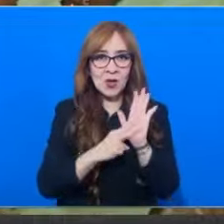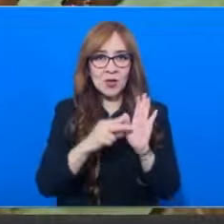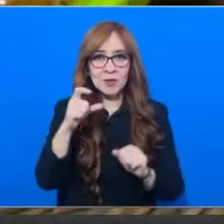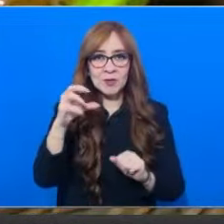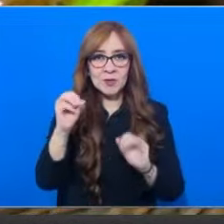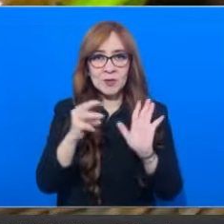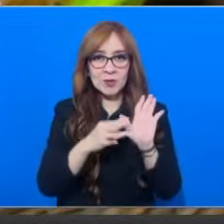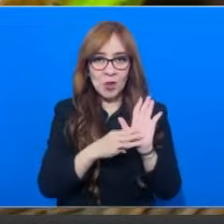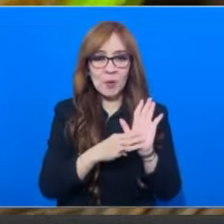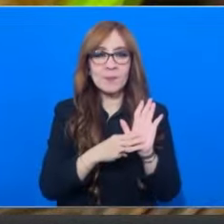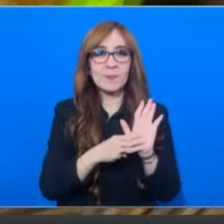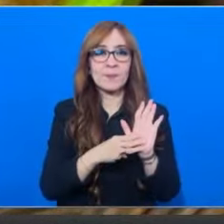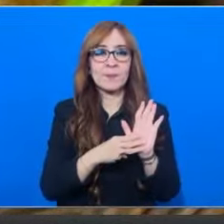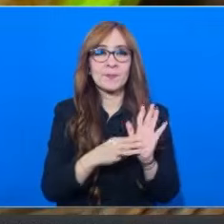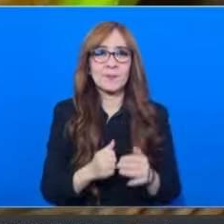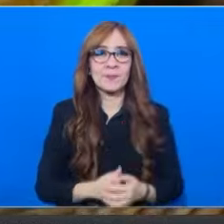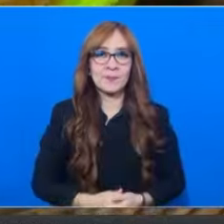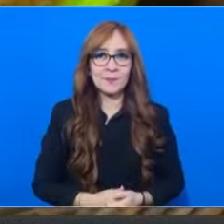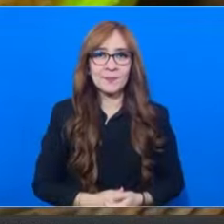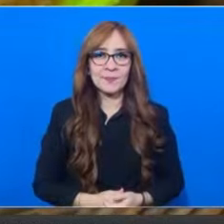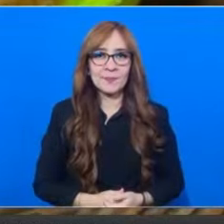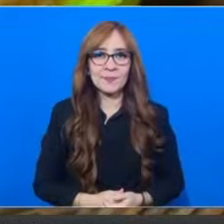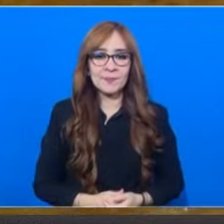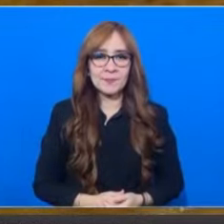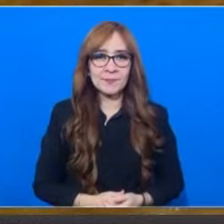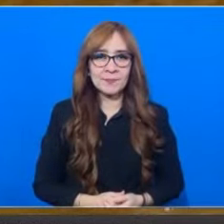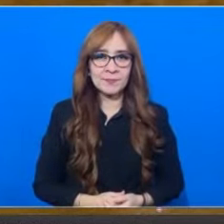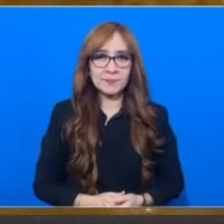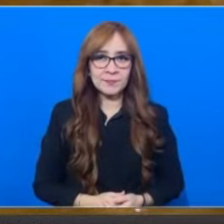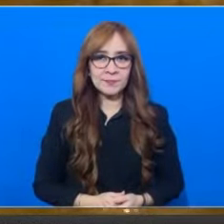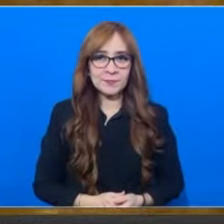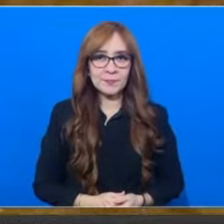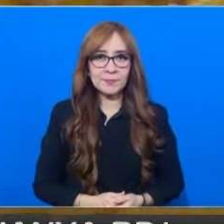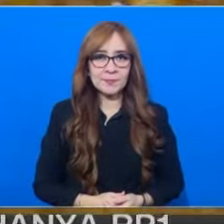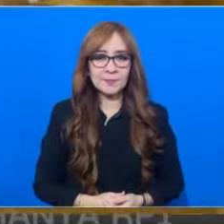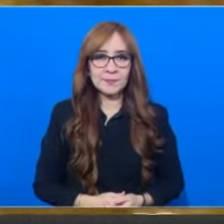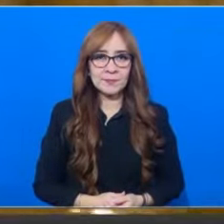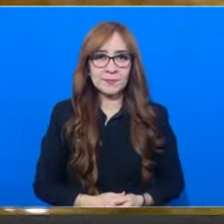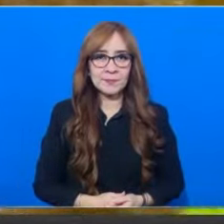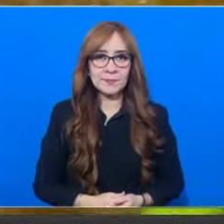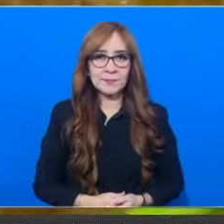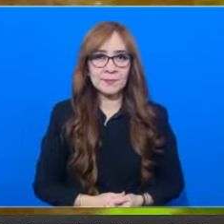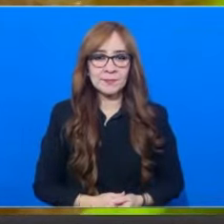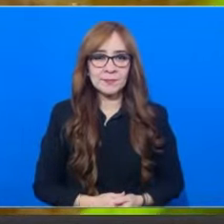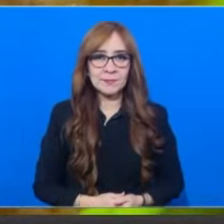akan membuat sambal oncom yang menjadi ciri khasnya.